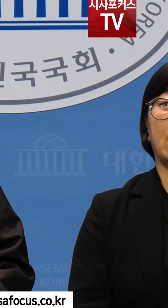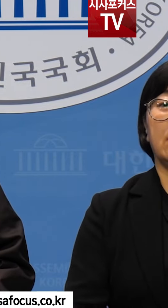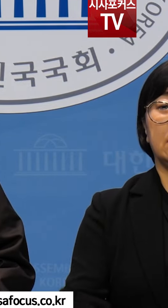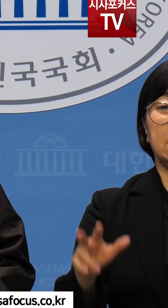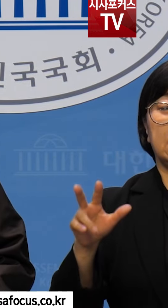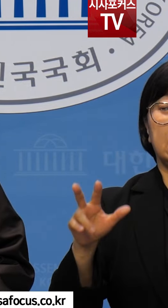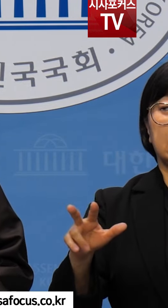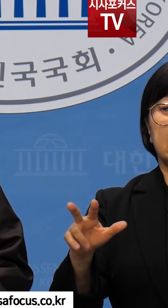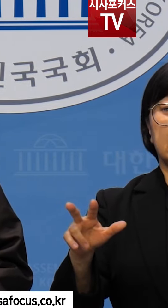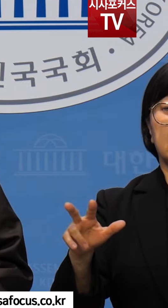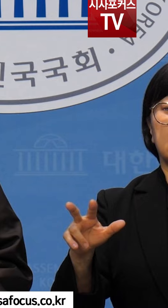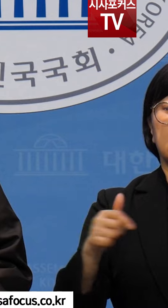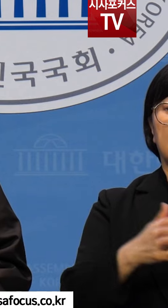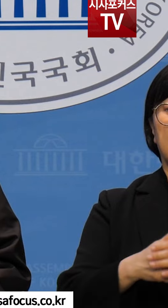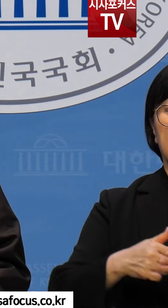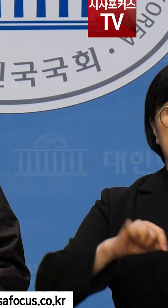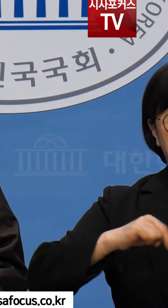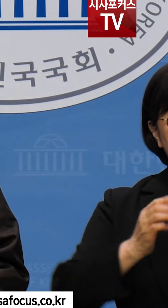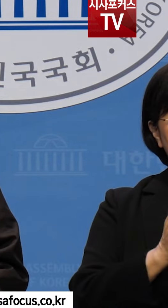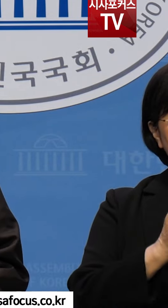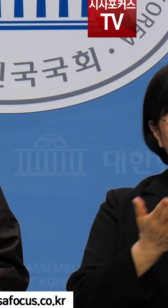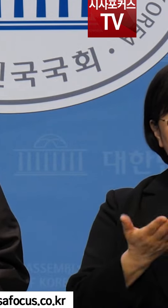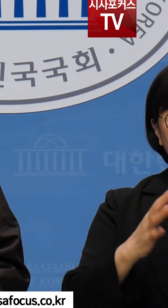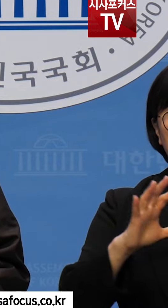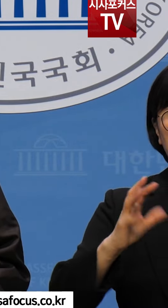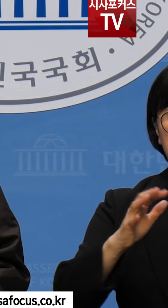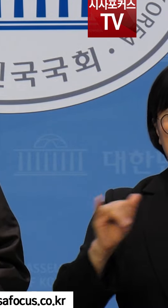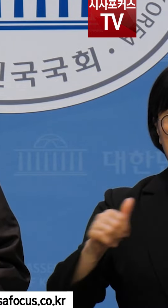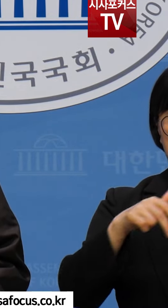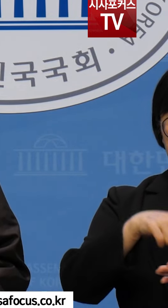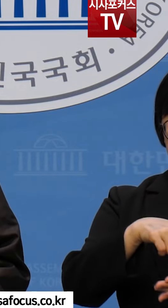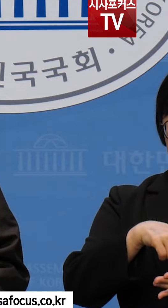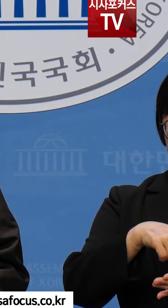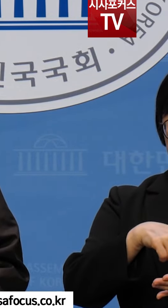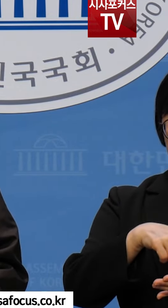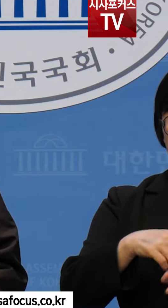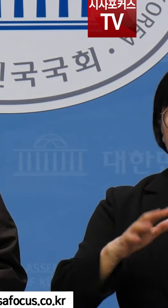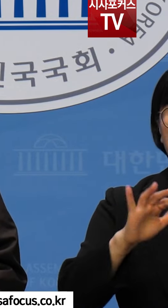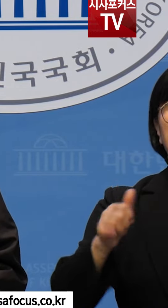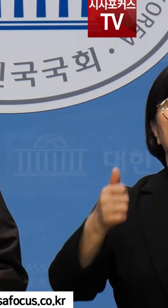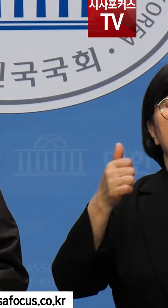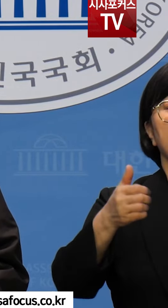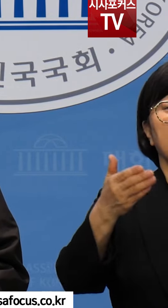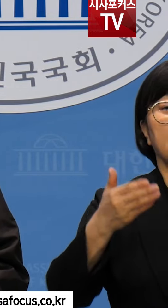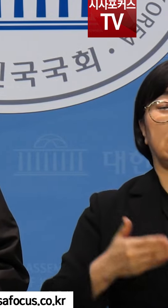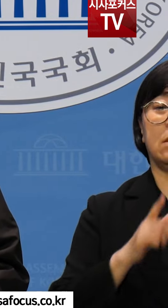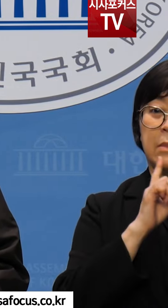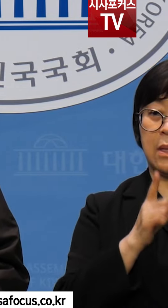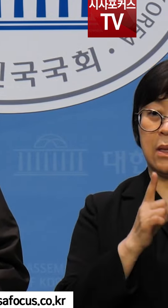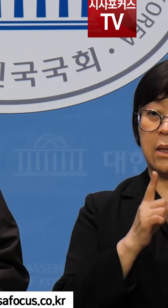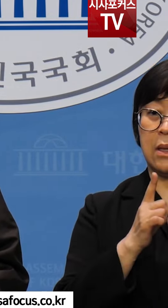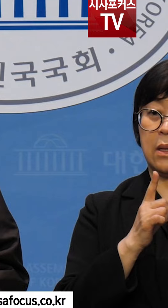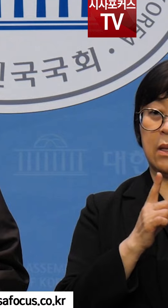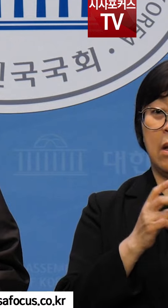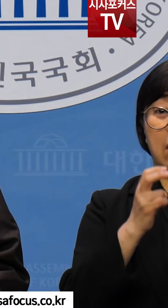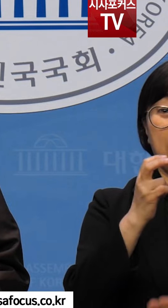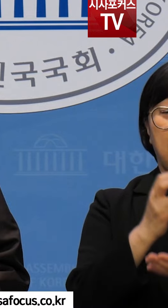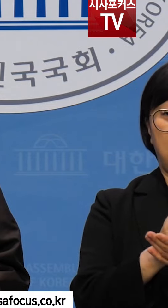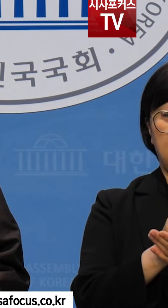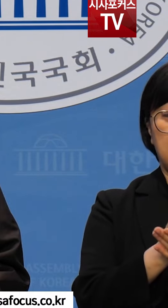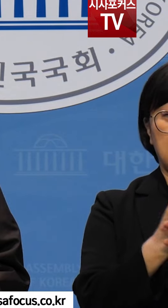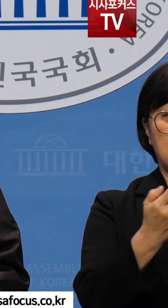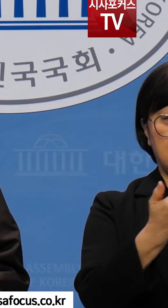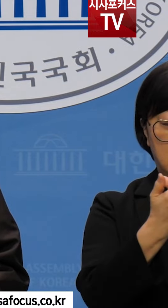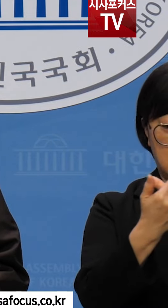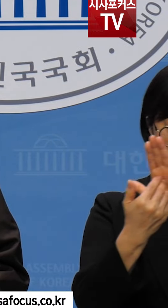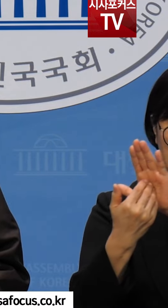이제 그 당사자가 국민 앞에서 국민의 심판을 받겠다고 그러는데 법이 그것을